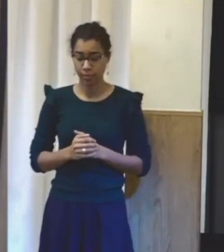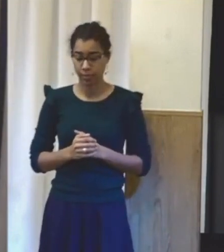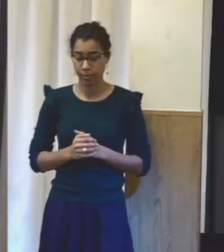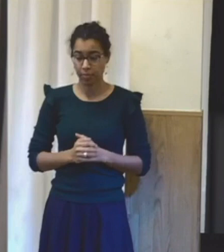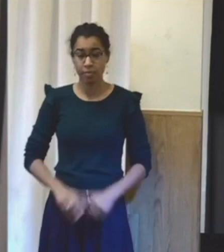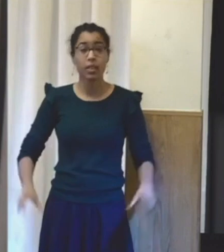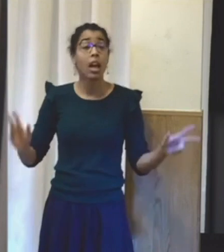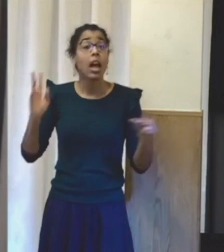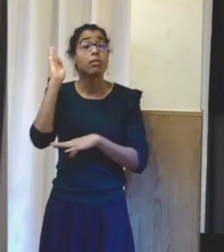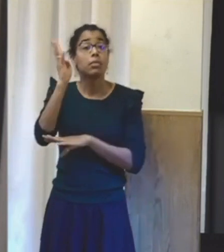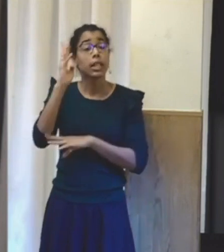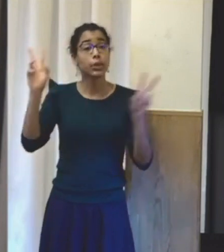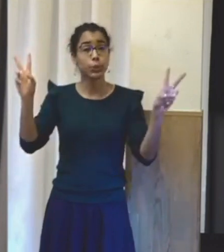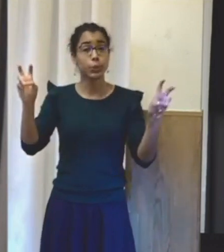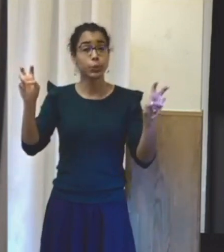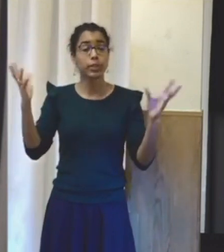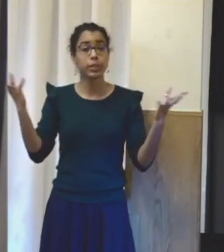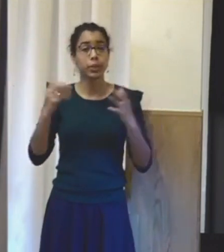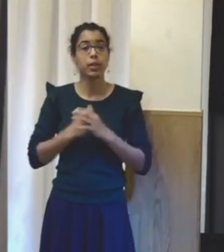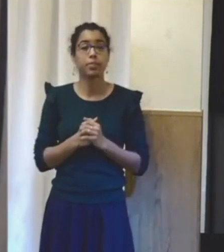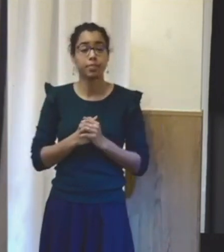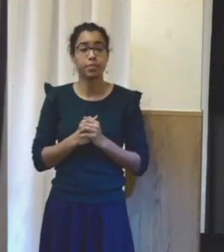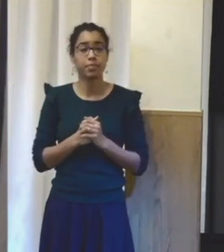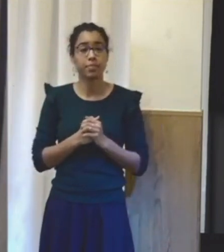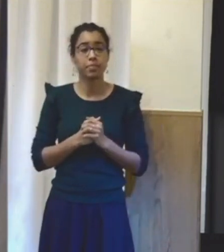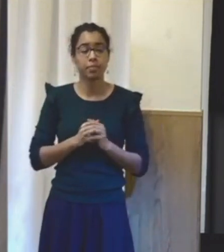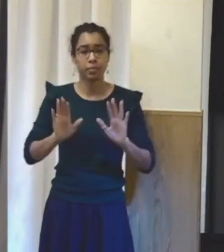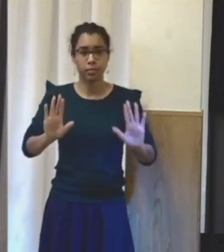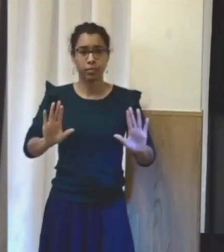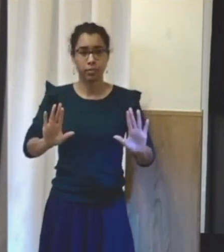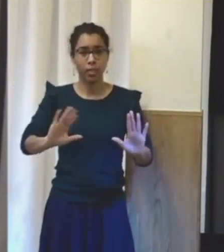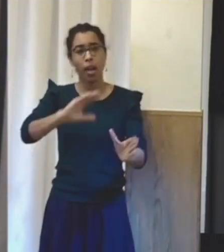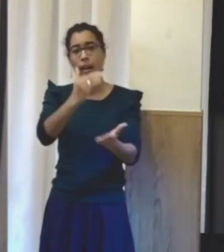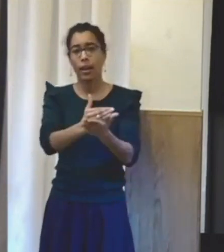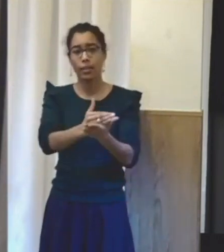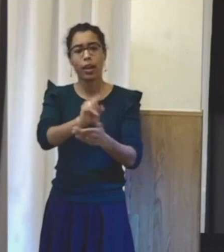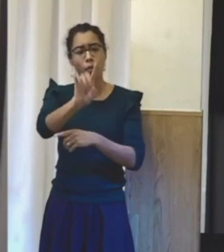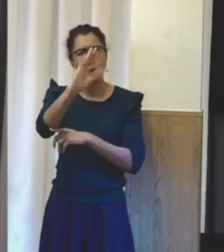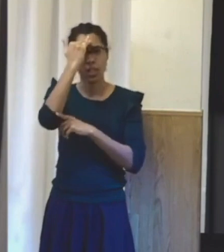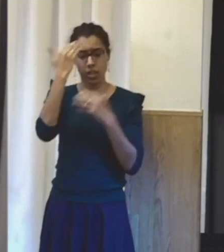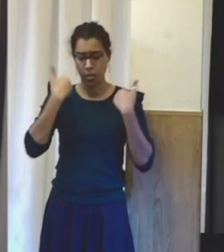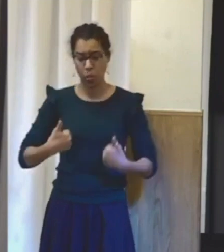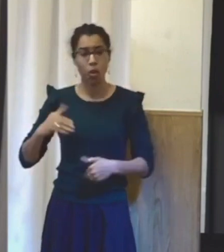le titre du message, c'est « Arrêtez et sachez que je suis Dieu ».